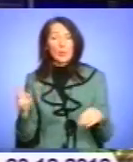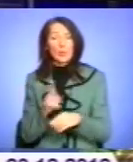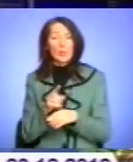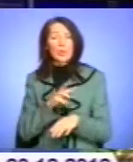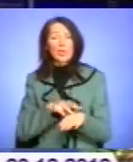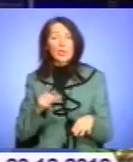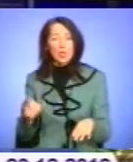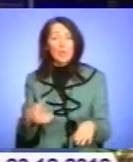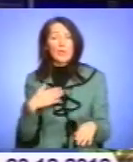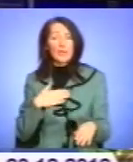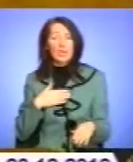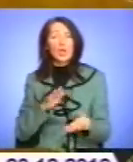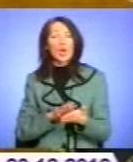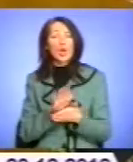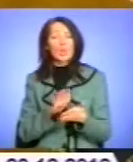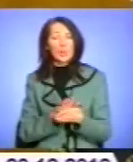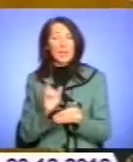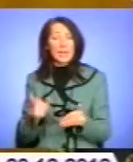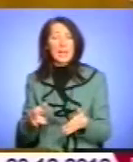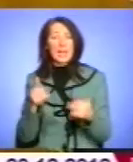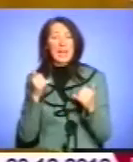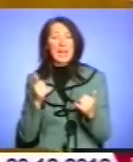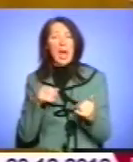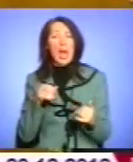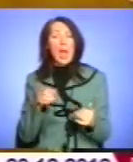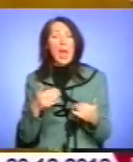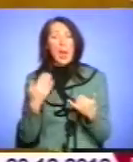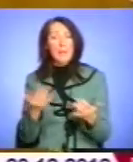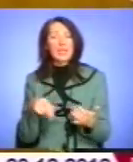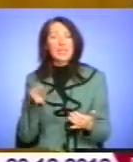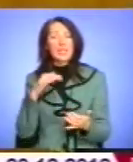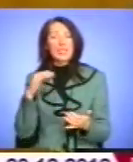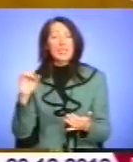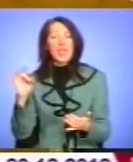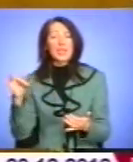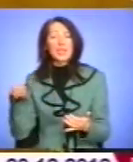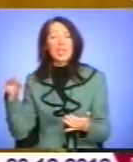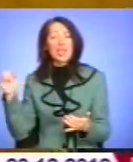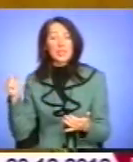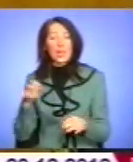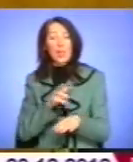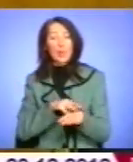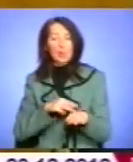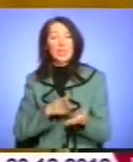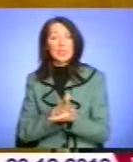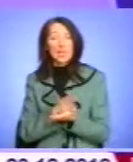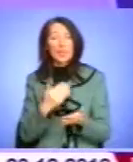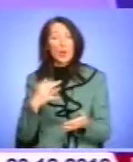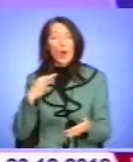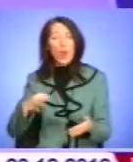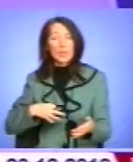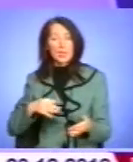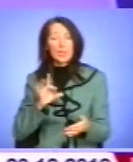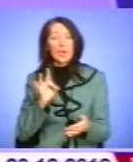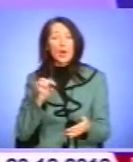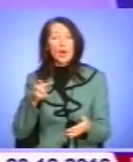наші кореспонденти. Степан Джинджеристий – міліціонер зі стажем. Його син Ромчик у майбутньому також хоче стати